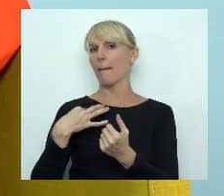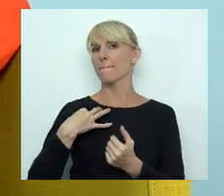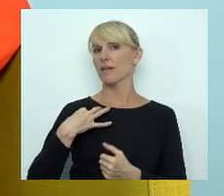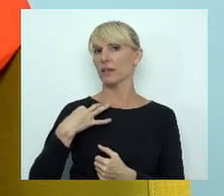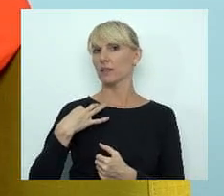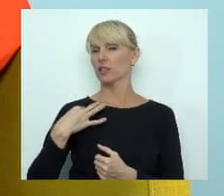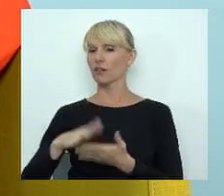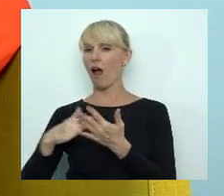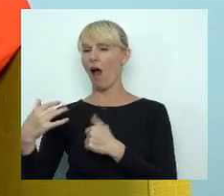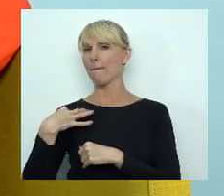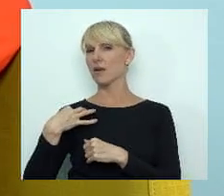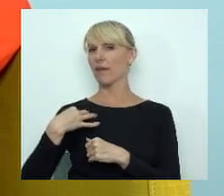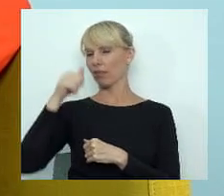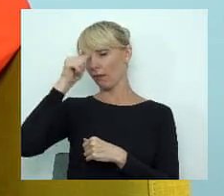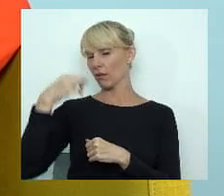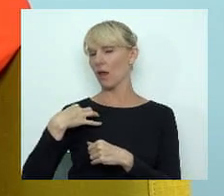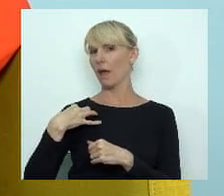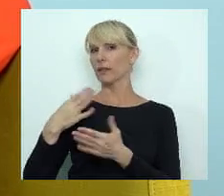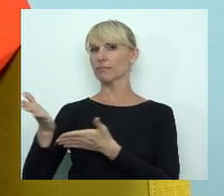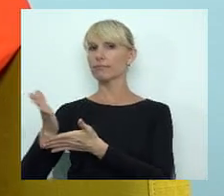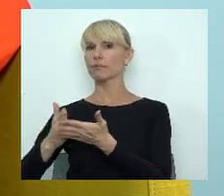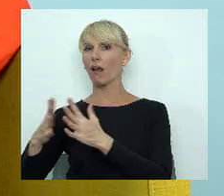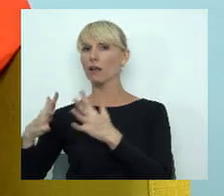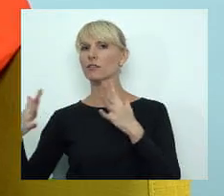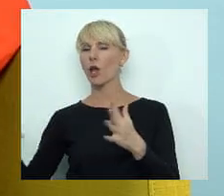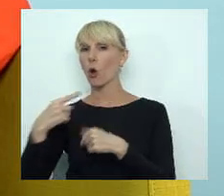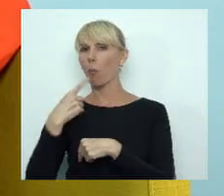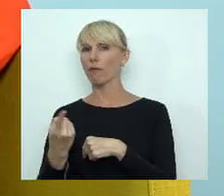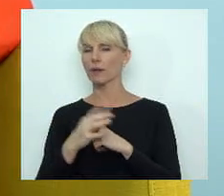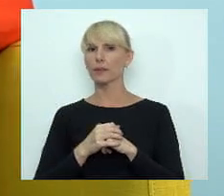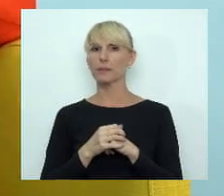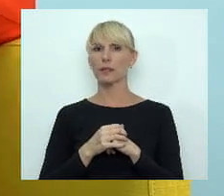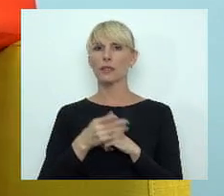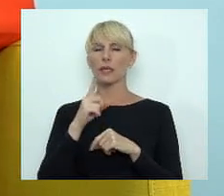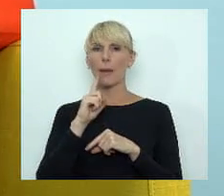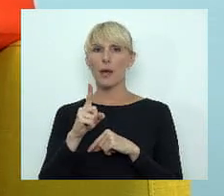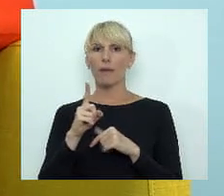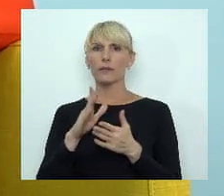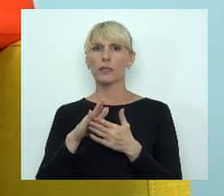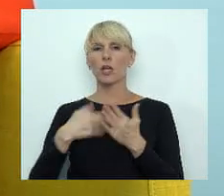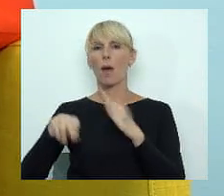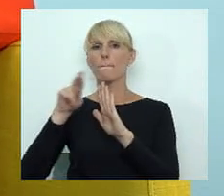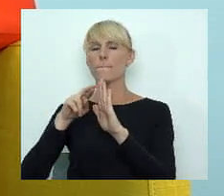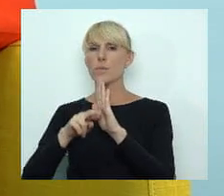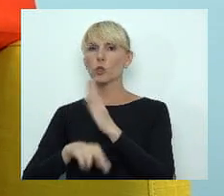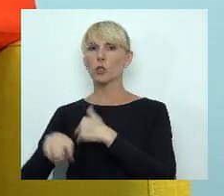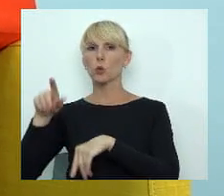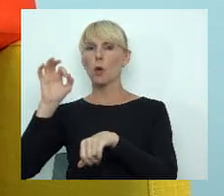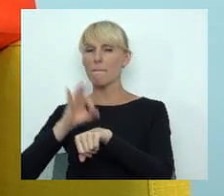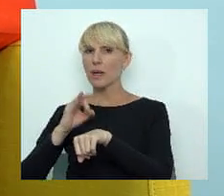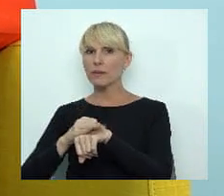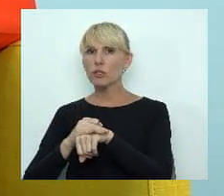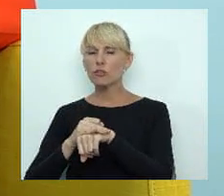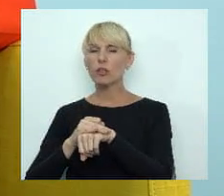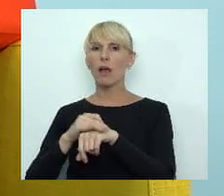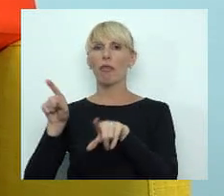bardzo szerokie. To nie jest tylko kwestia prywatności informacyjnej, czyli pewnych informacji. To jest kwestia także pewnych procedur medycznych, które wymagają